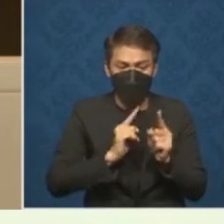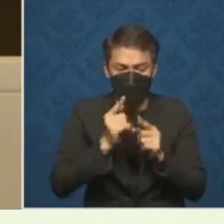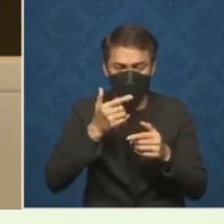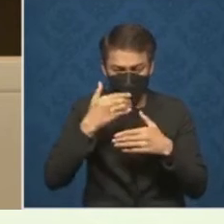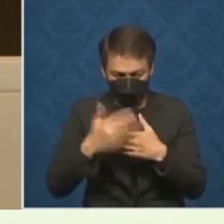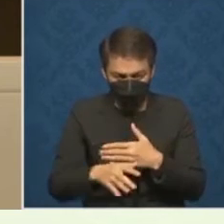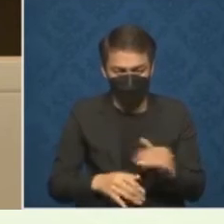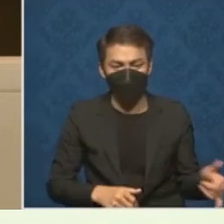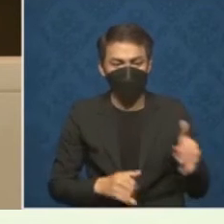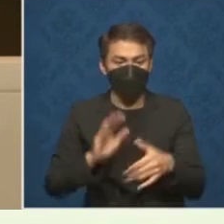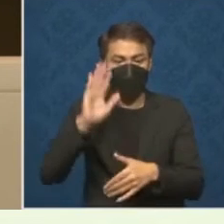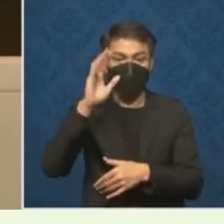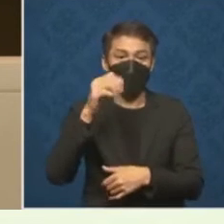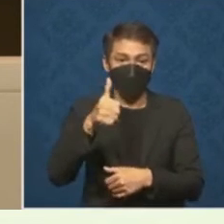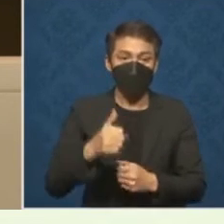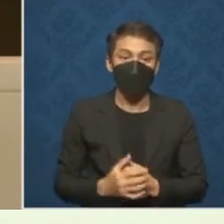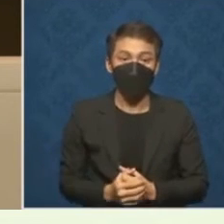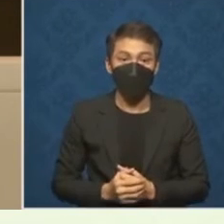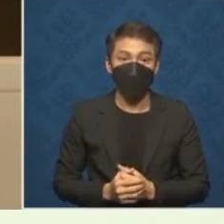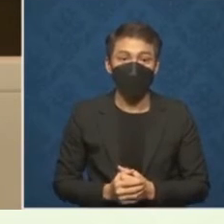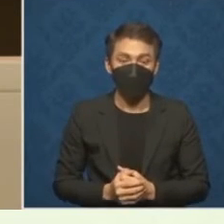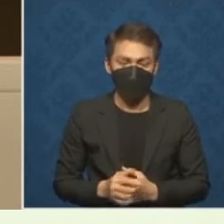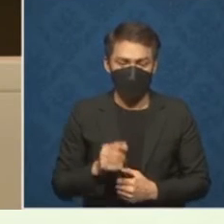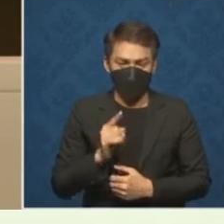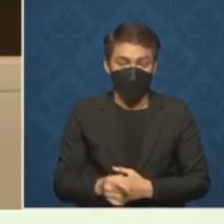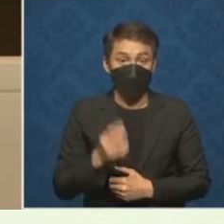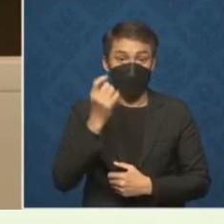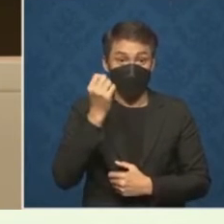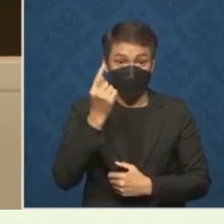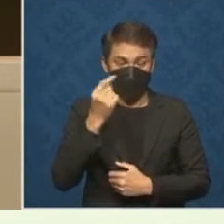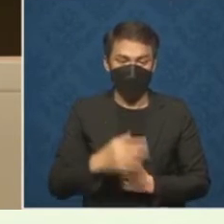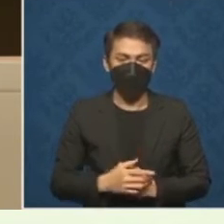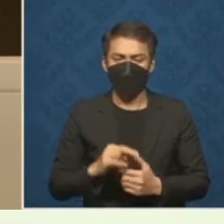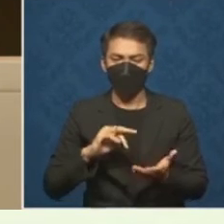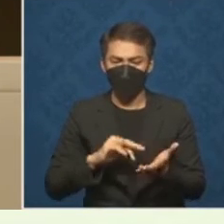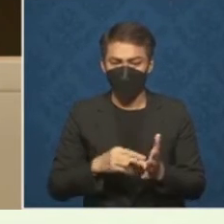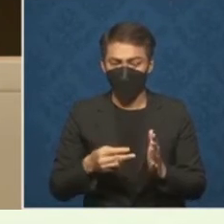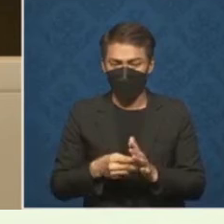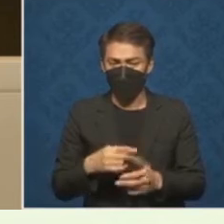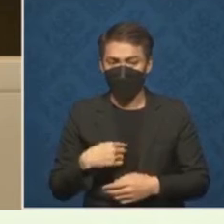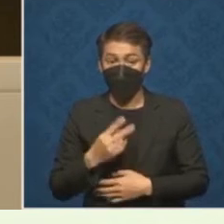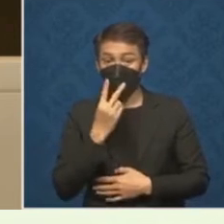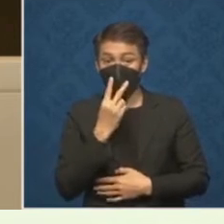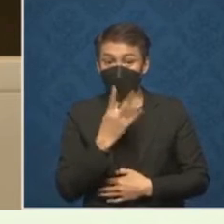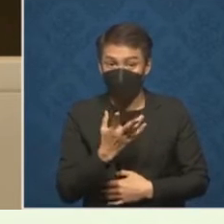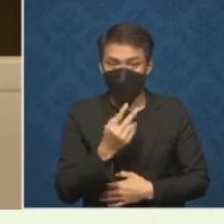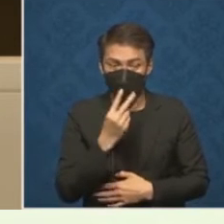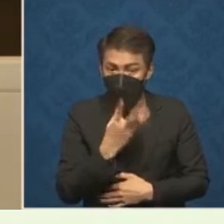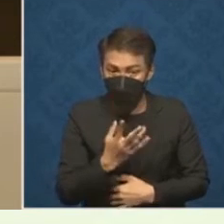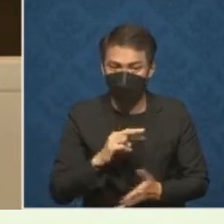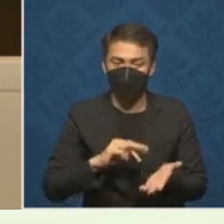ครับต้องเข้าใจให้ดีนะผมบอกไม่เห็นผมไม่ได้บอกว่าท่านไม่ได้หาเสียงนะครับฟังภาษาไทยให้รู้เรื่อง